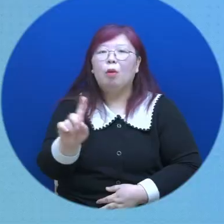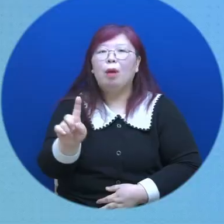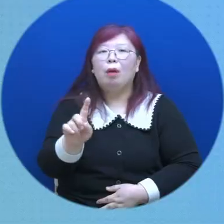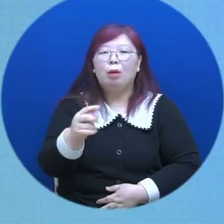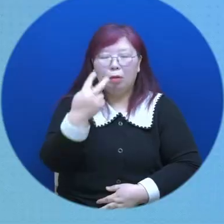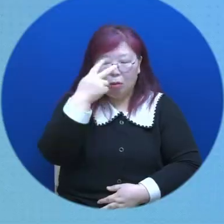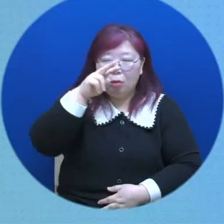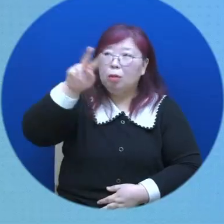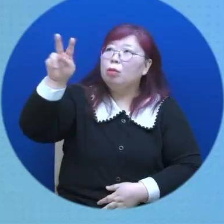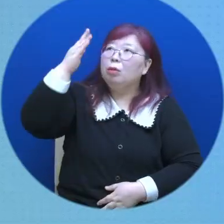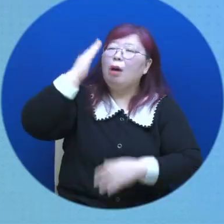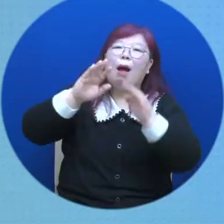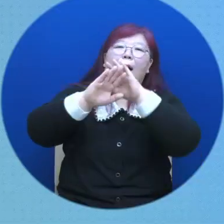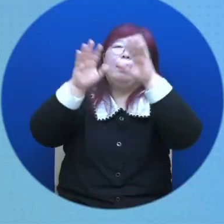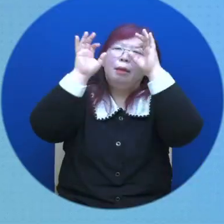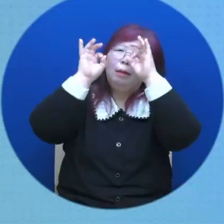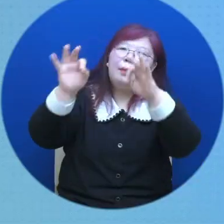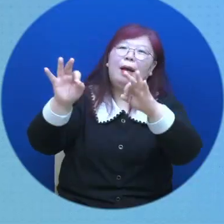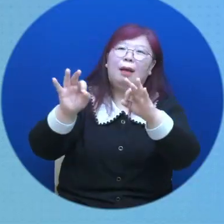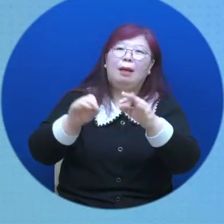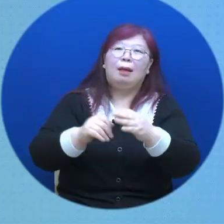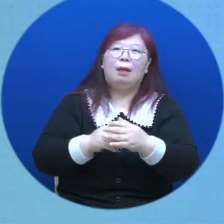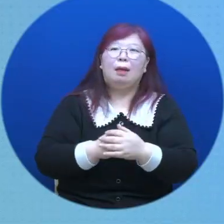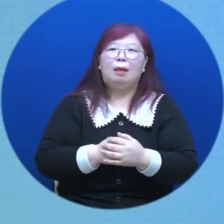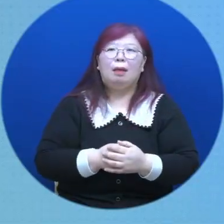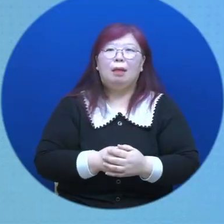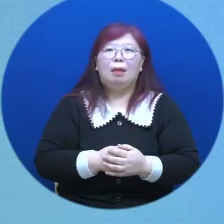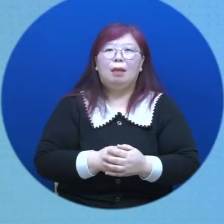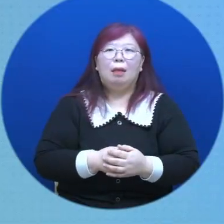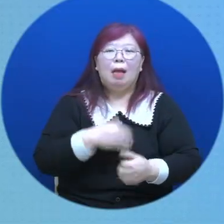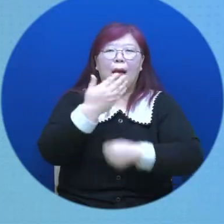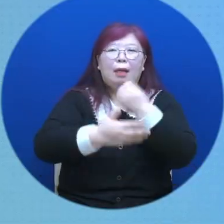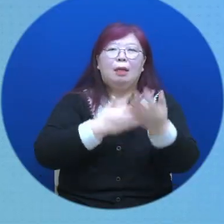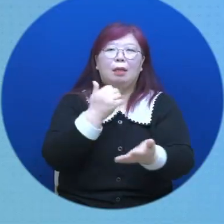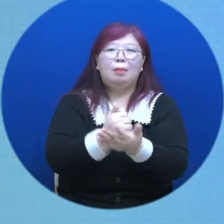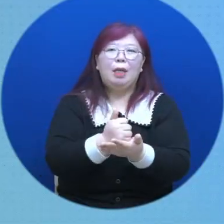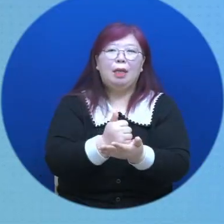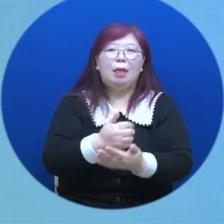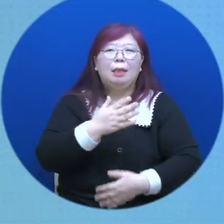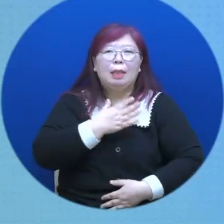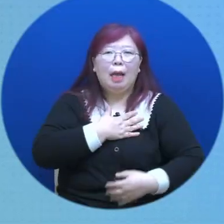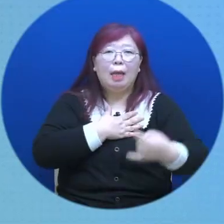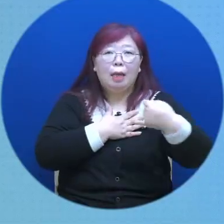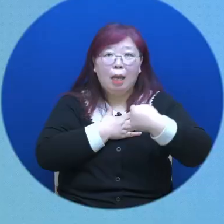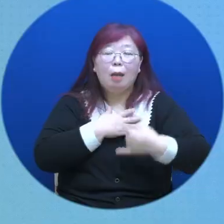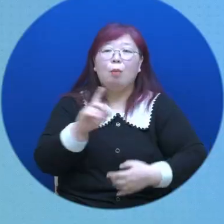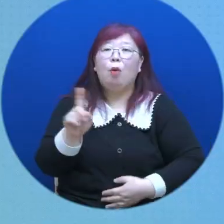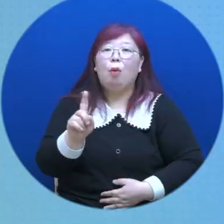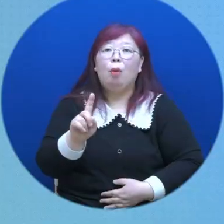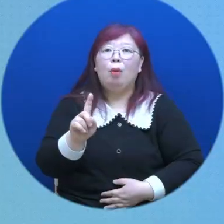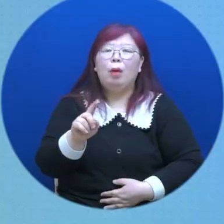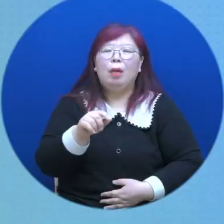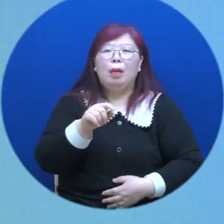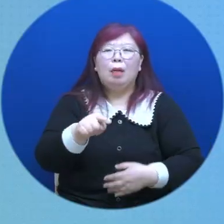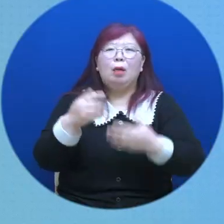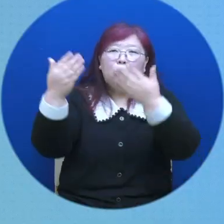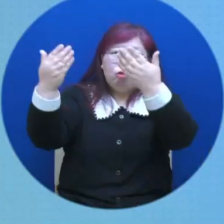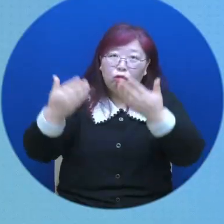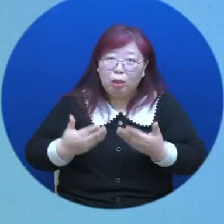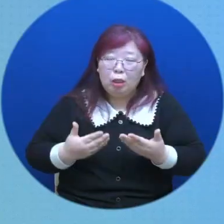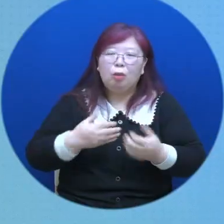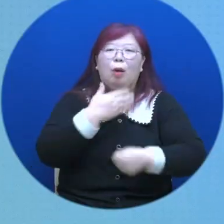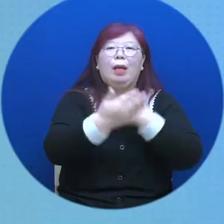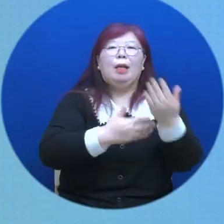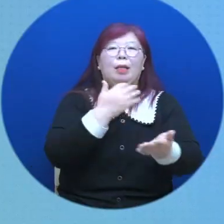눈을 들어 하늘을 보는 거죠. 그리고 하나님께서 나에게 뭘 한다? 주신 이도 하나님이요